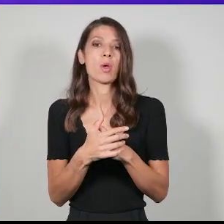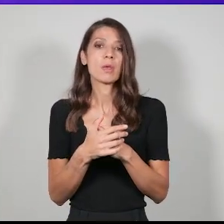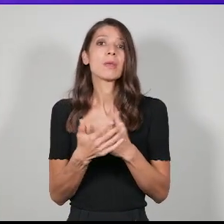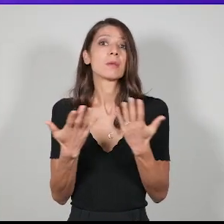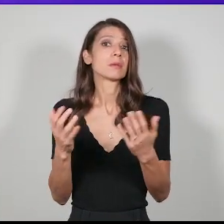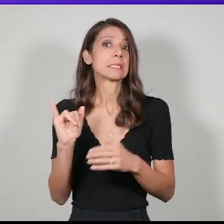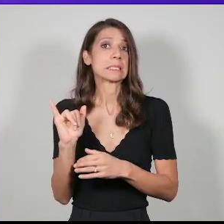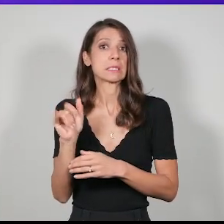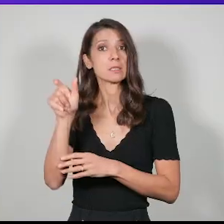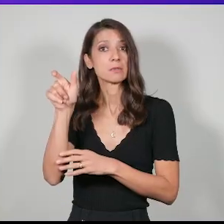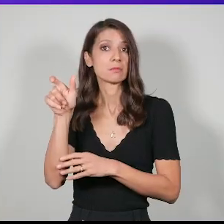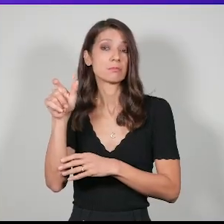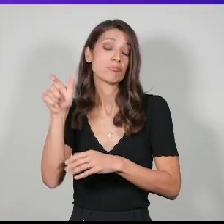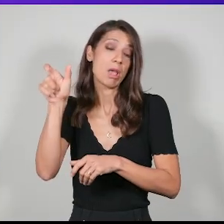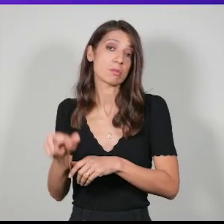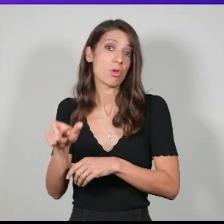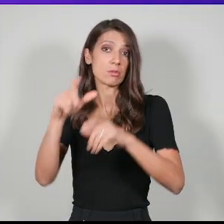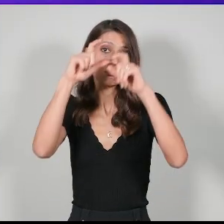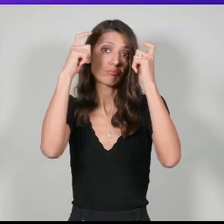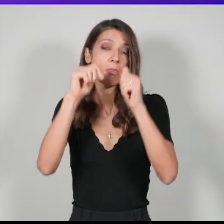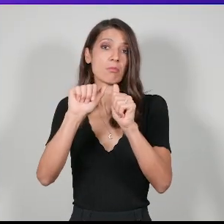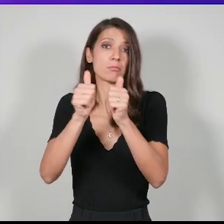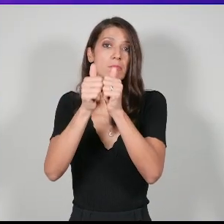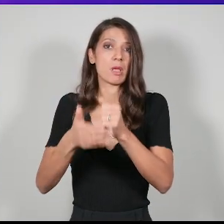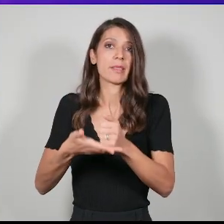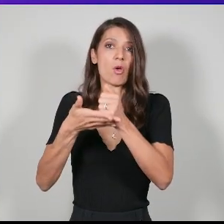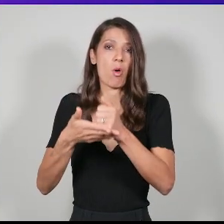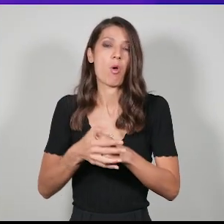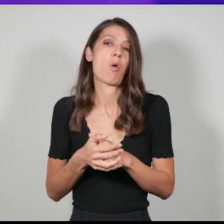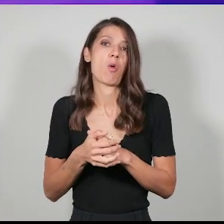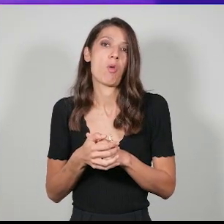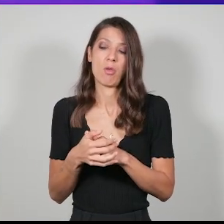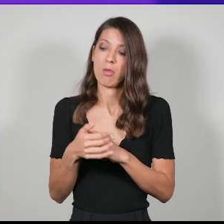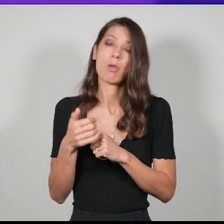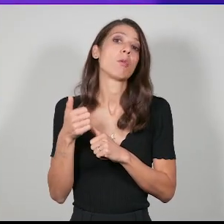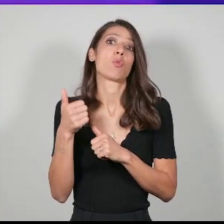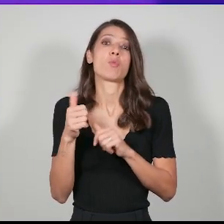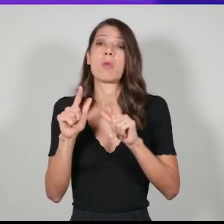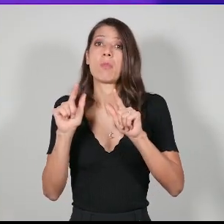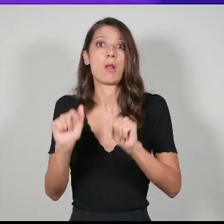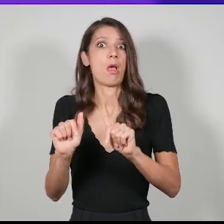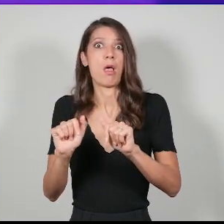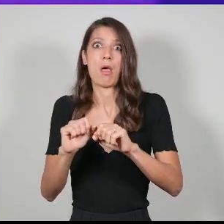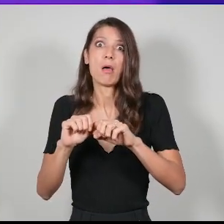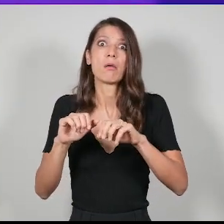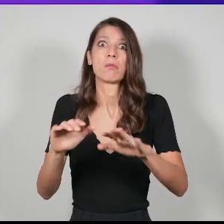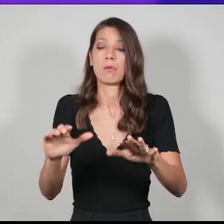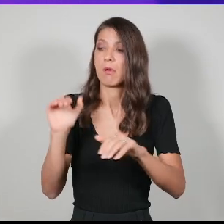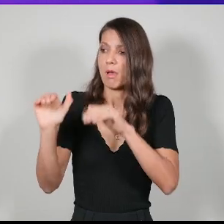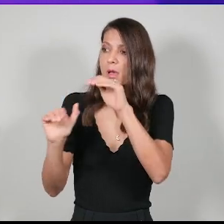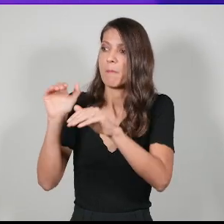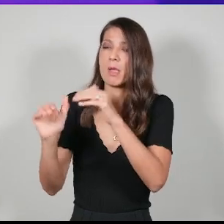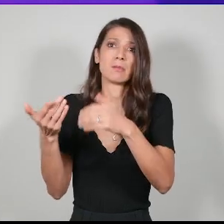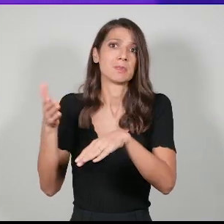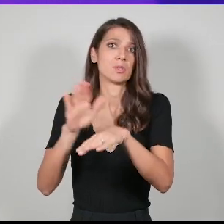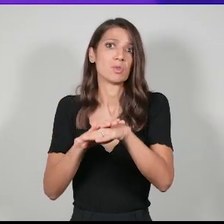le cas notamment des aidants. Ces aidants qui sont une courroie de plus en plus présente dans l'offre, mais souvent encore mal lotis